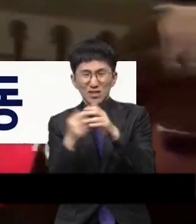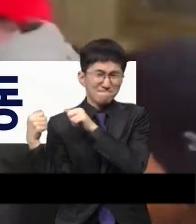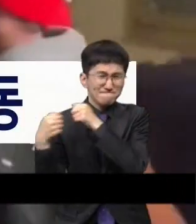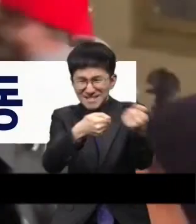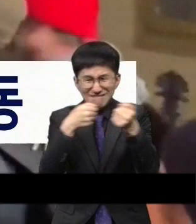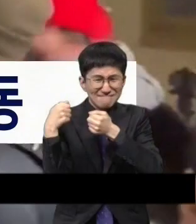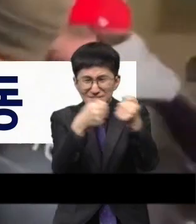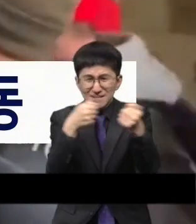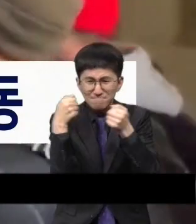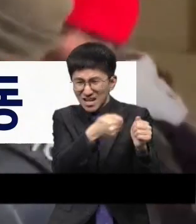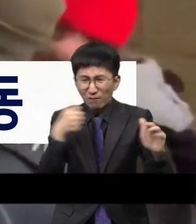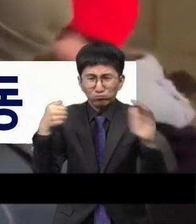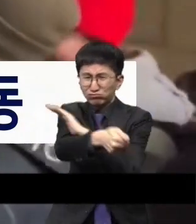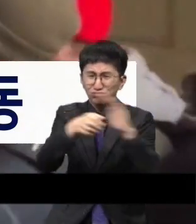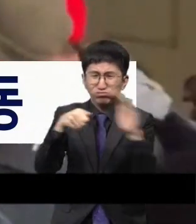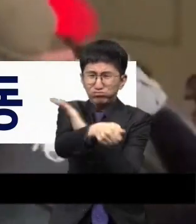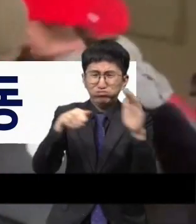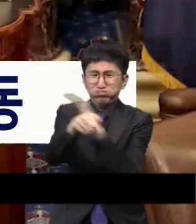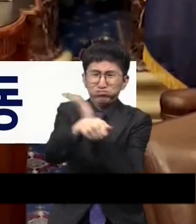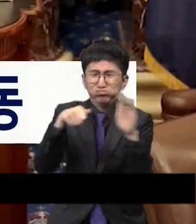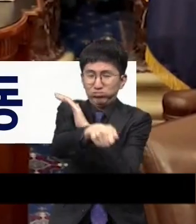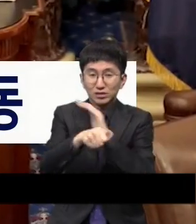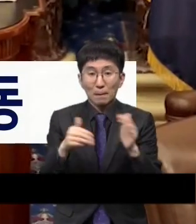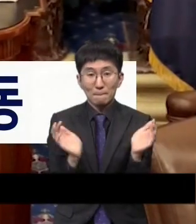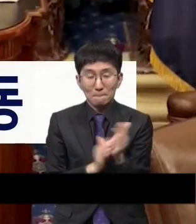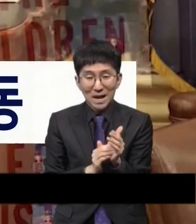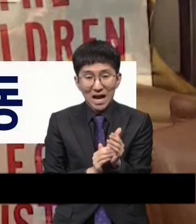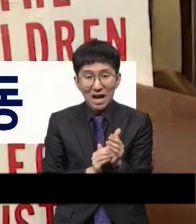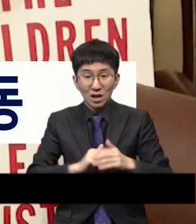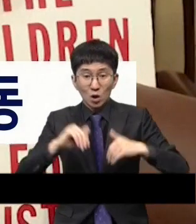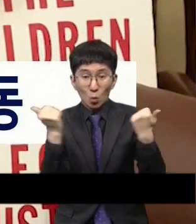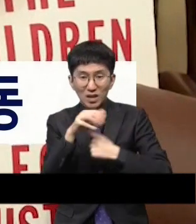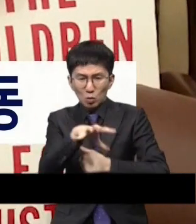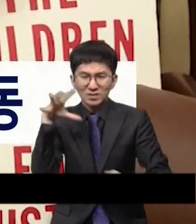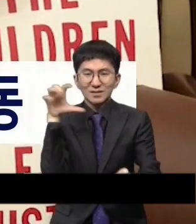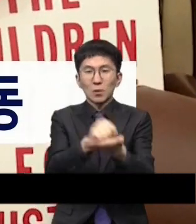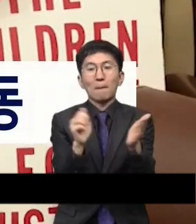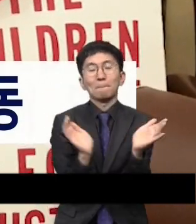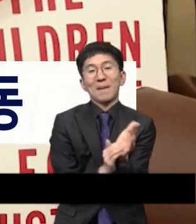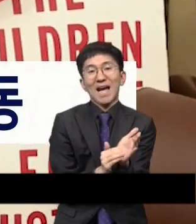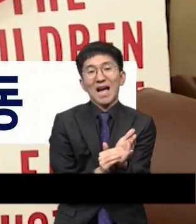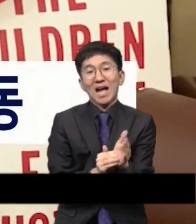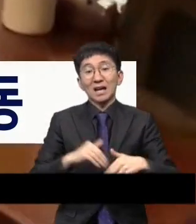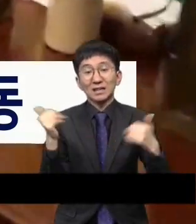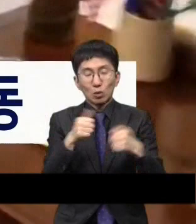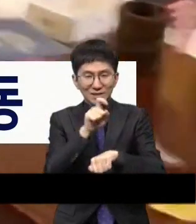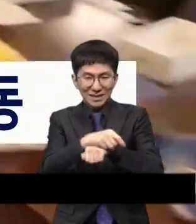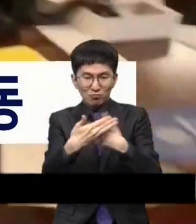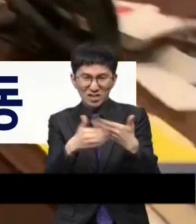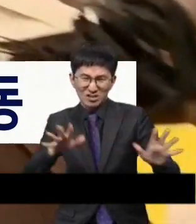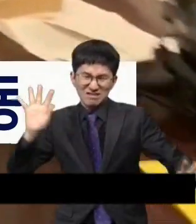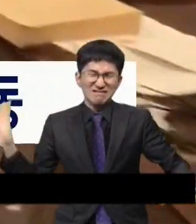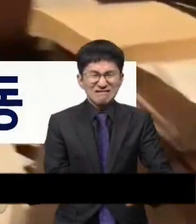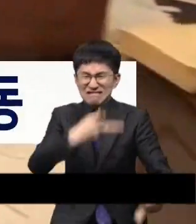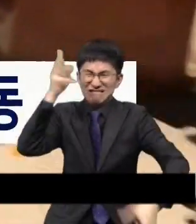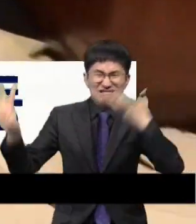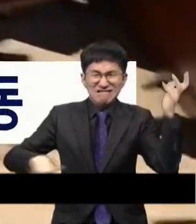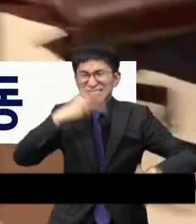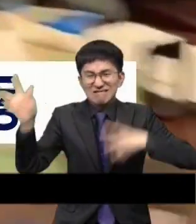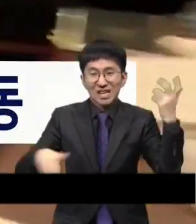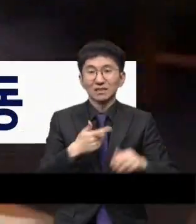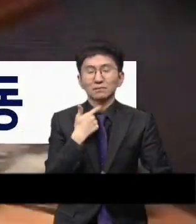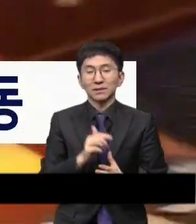깨부수고 내부로 들어간 시위대 수백 명은 상원 회의장을 점거하고 의원 사무실까지 휘젓고